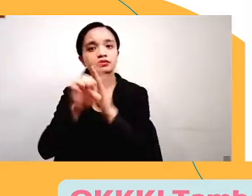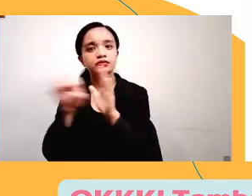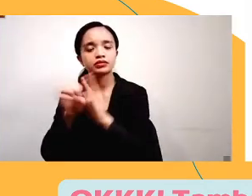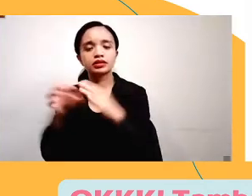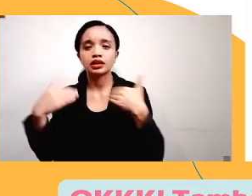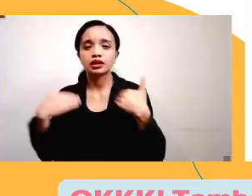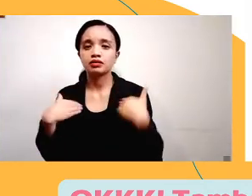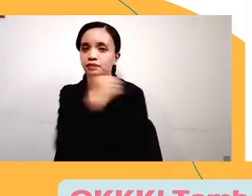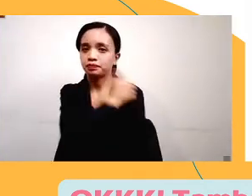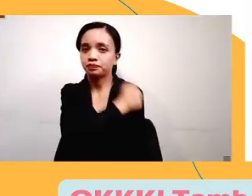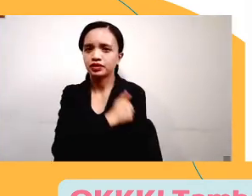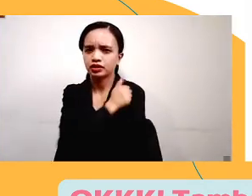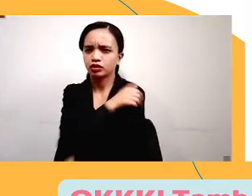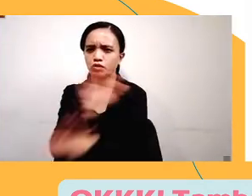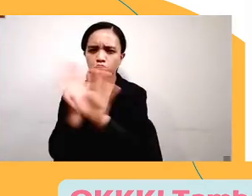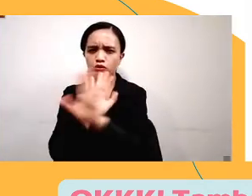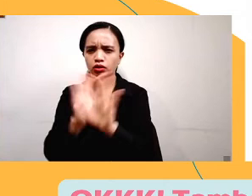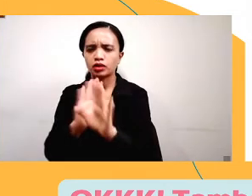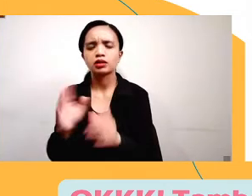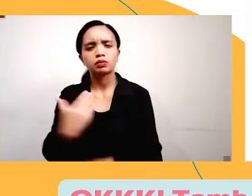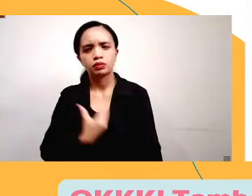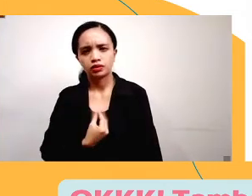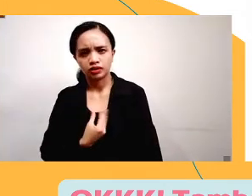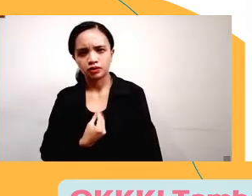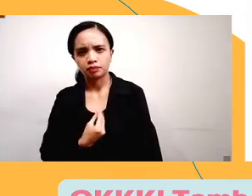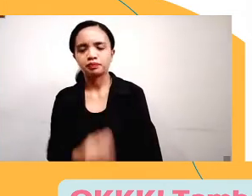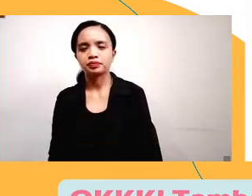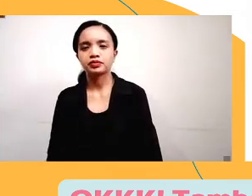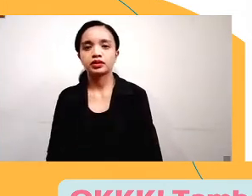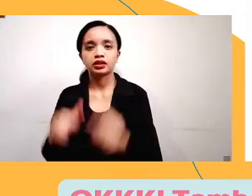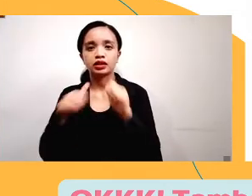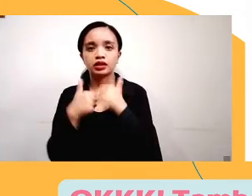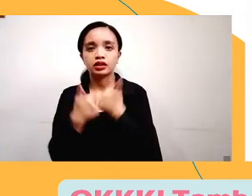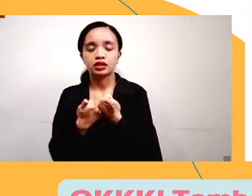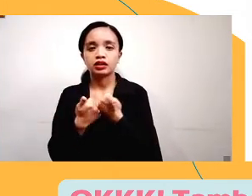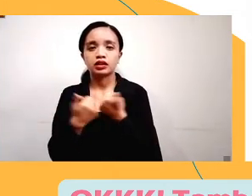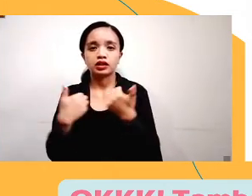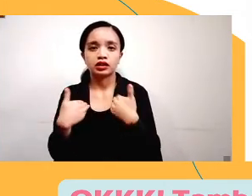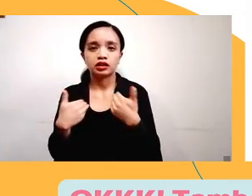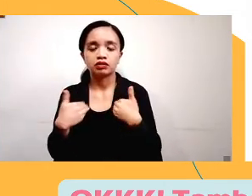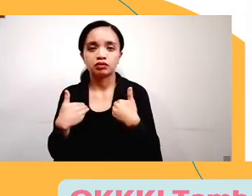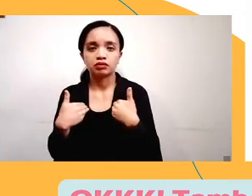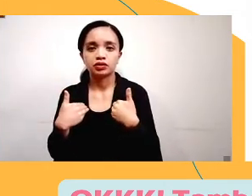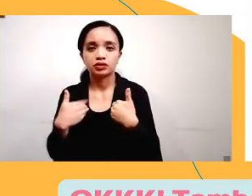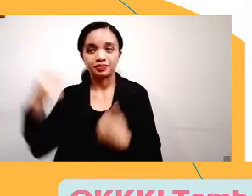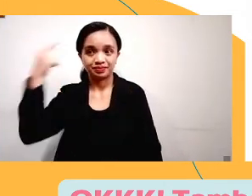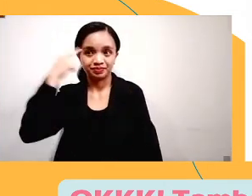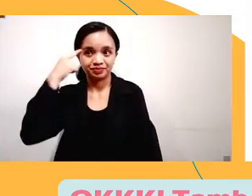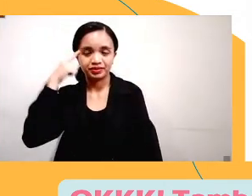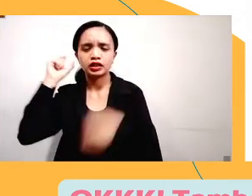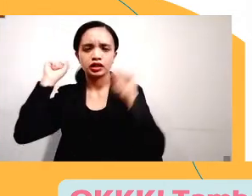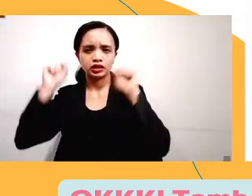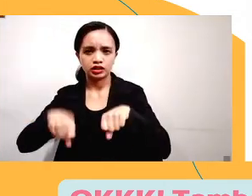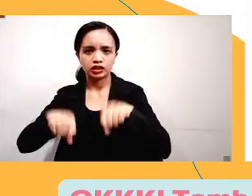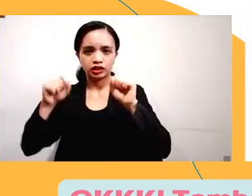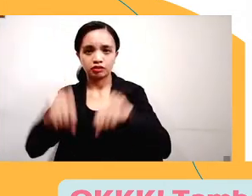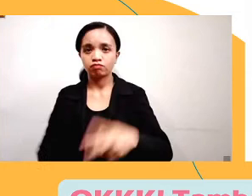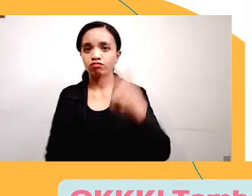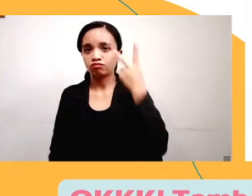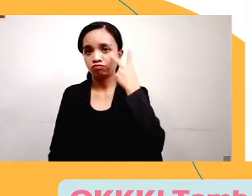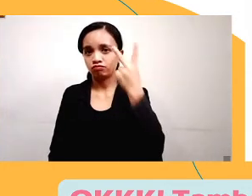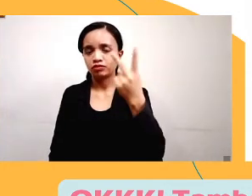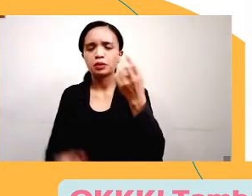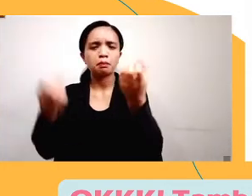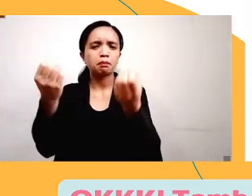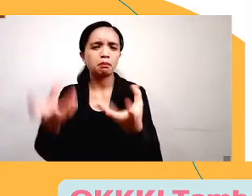na huwag matakot magkamali. So pamamagitan kasi ng pagkakaroon ng bukas na isip, di ba, pwede nating makita na marami